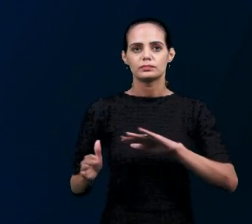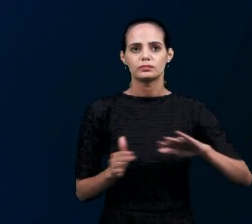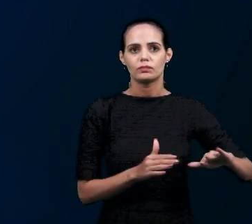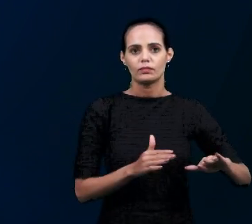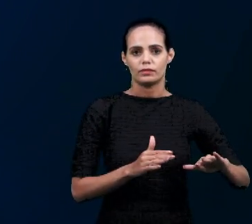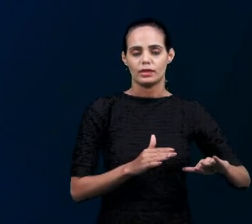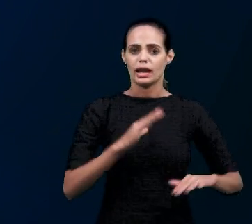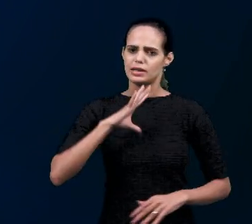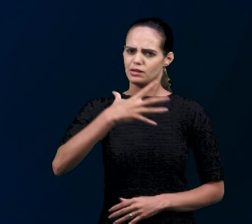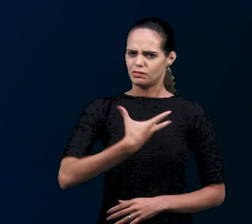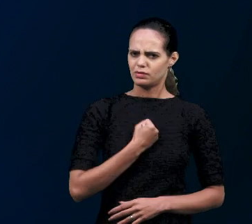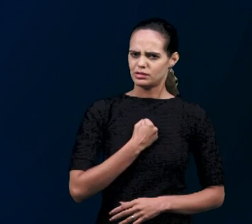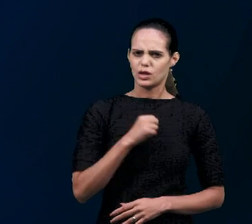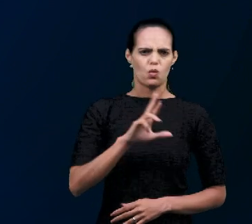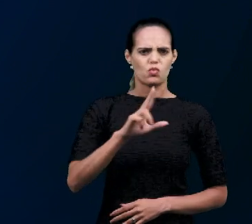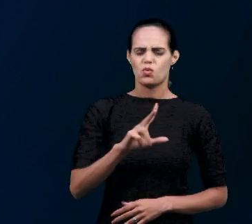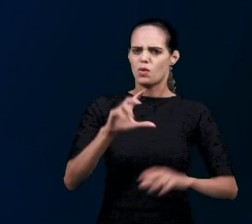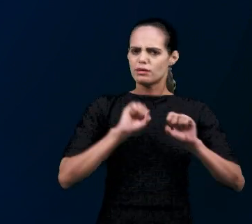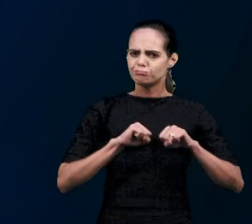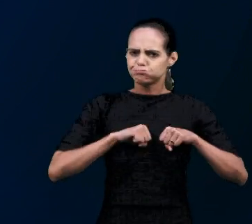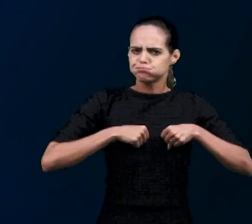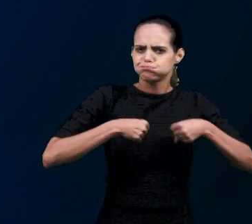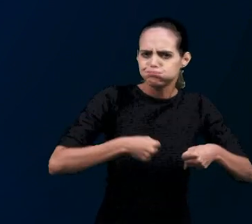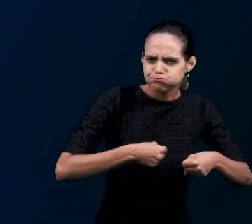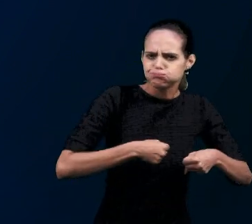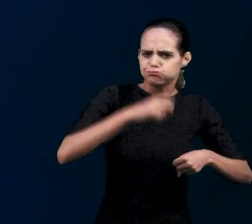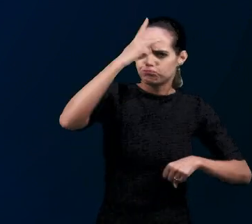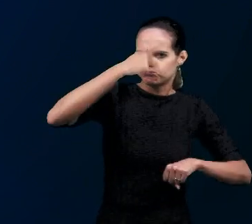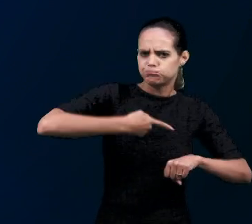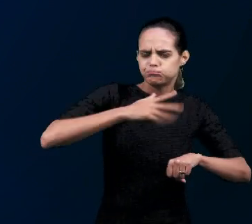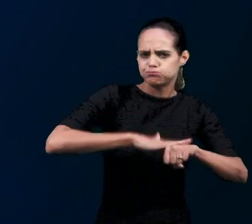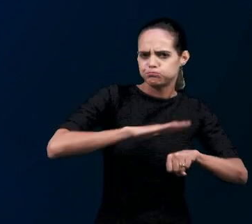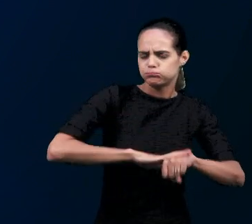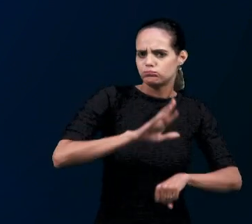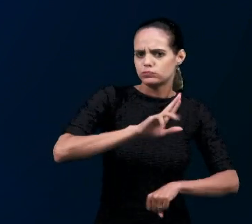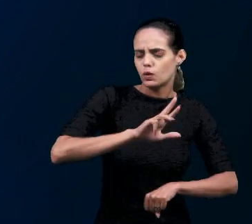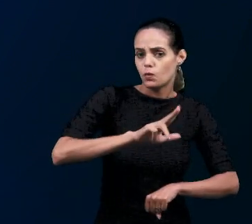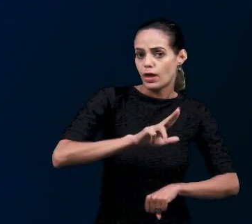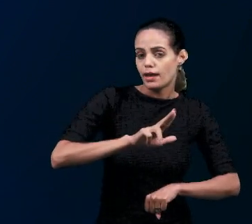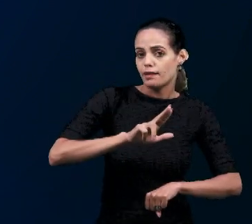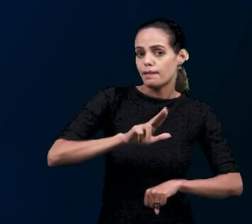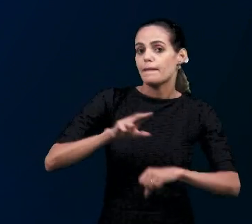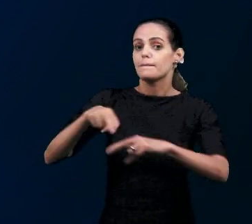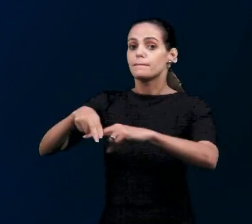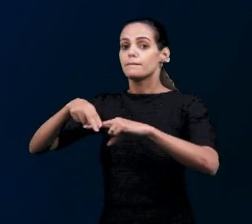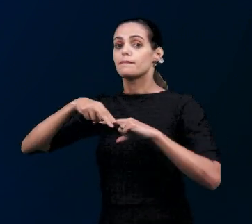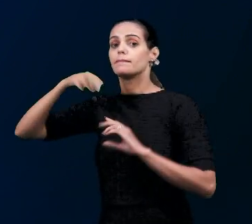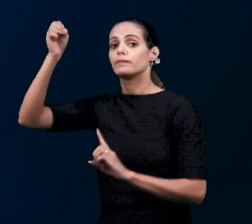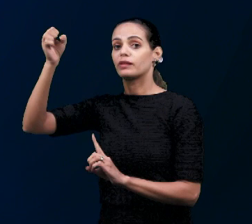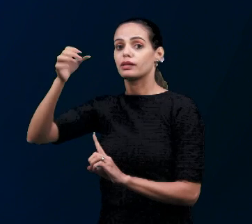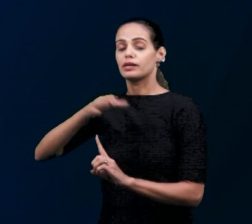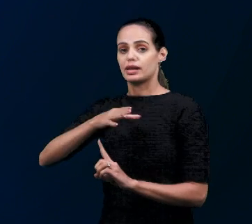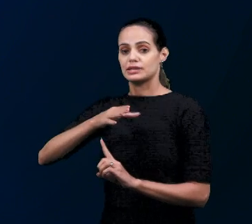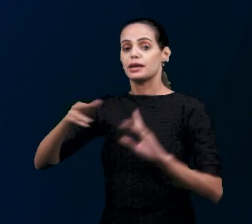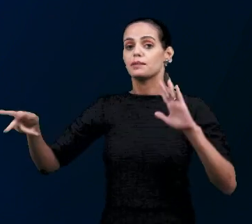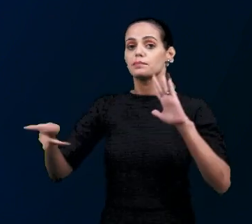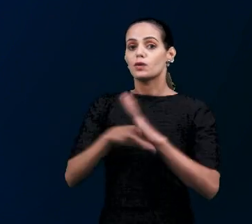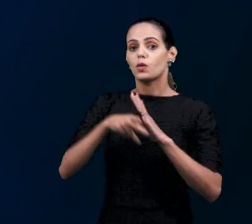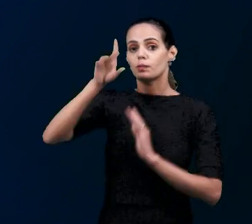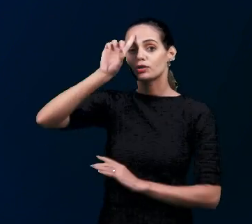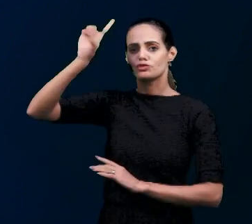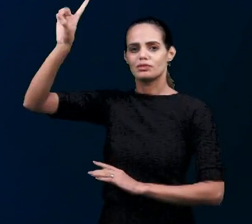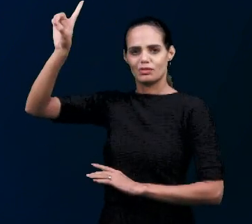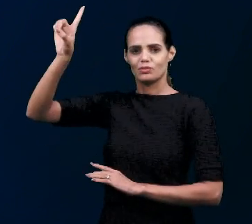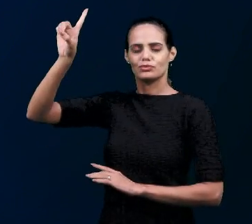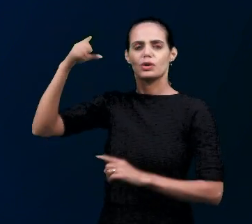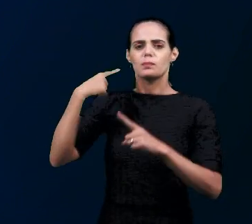n'est pas par les œuvres. Le salut, c'est par la grâce. Elle est un don de Dieu, car personne est sauvé par